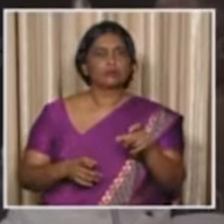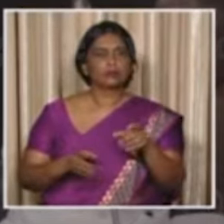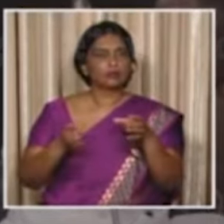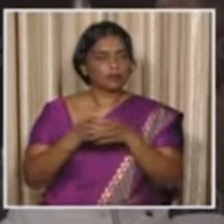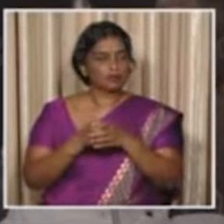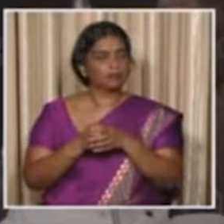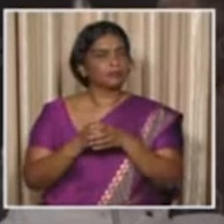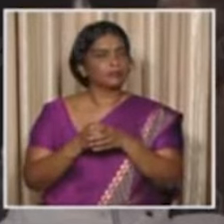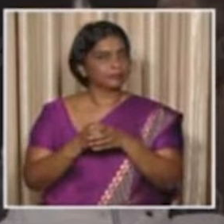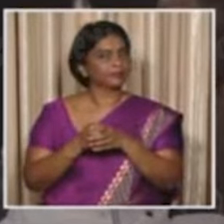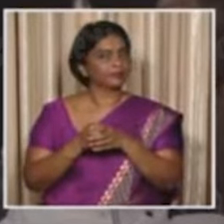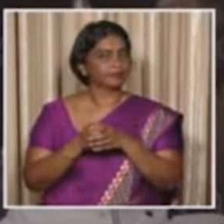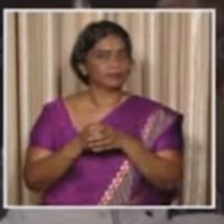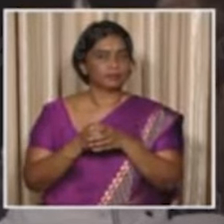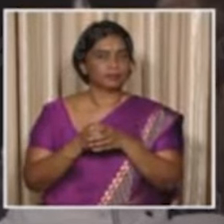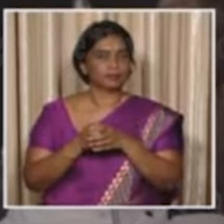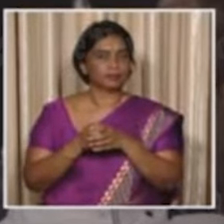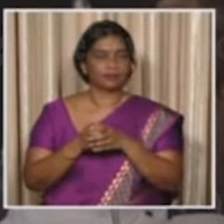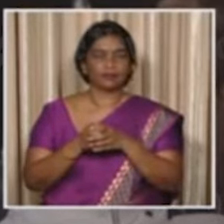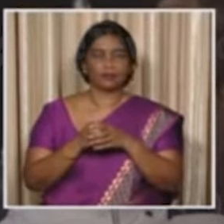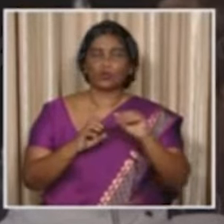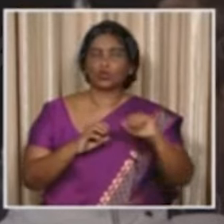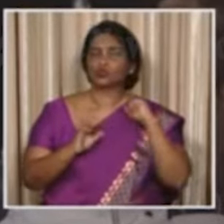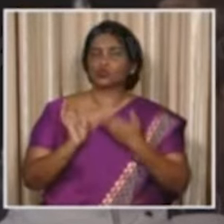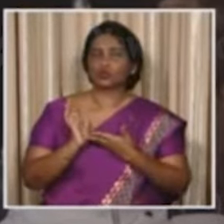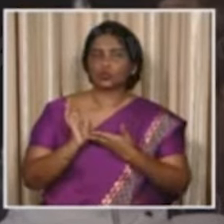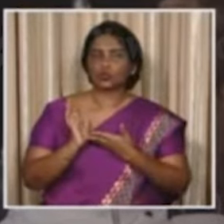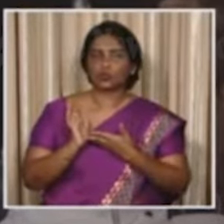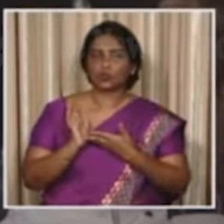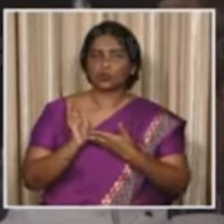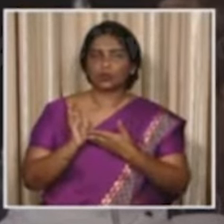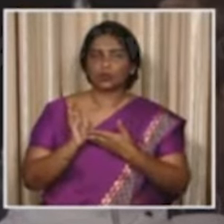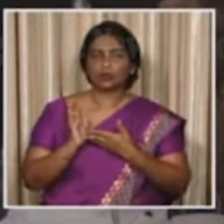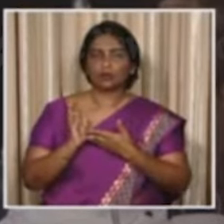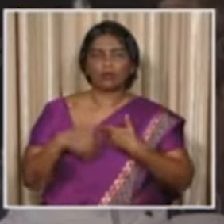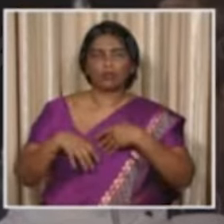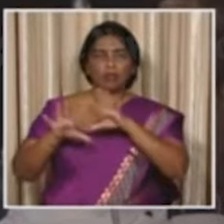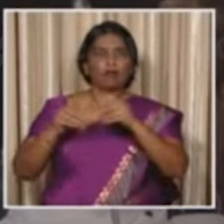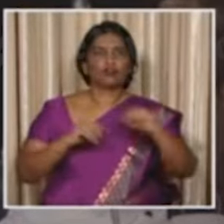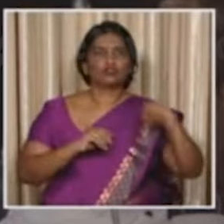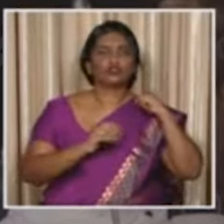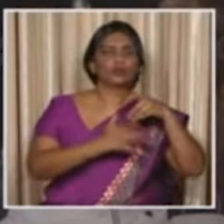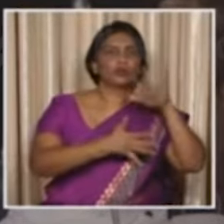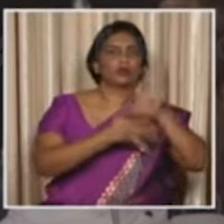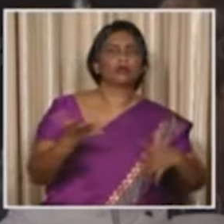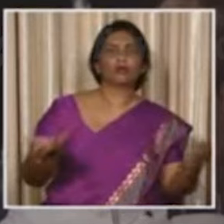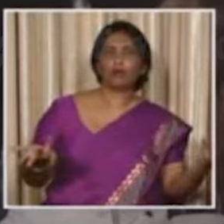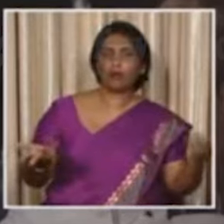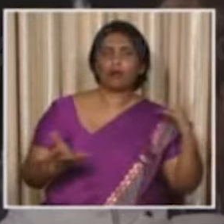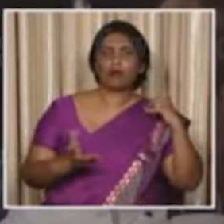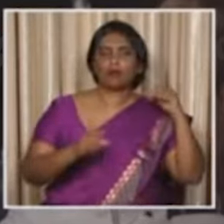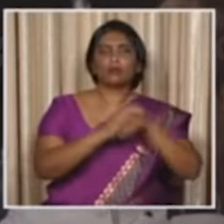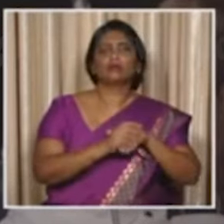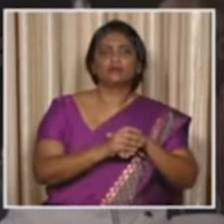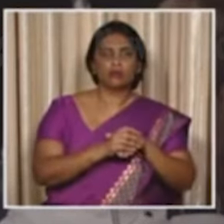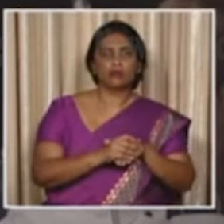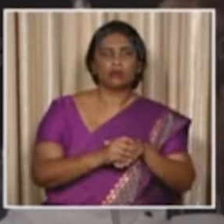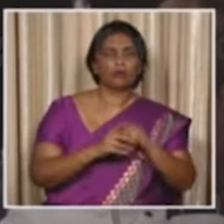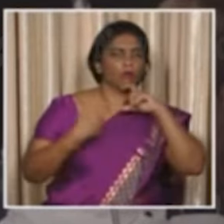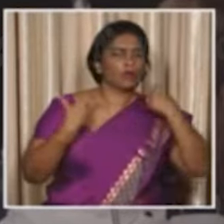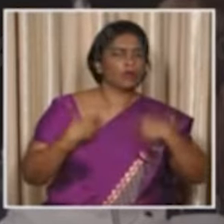එකේ මේ මේ මේ තින වේට් එක මොකද්ද? මේ කරන කාර්ය කළාම ඩිෆෙන්ස් මේ කවුන්සිල්ලට